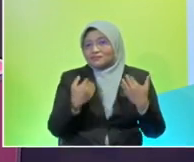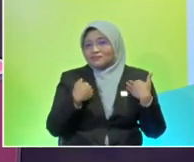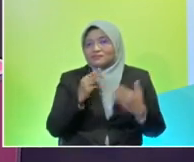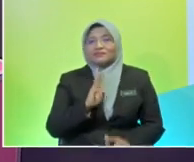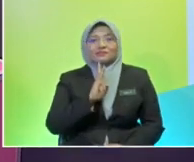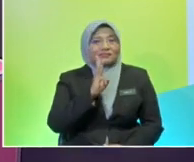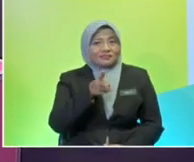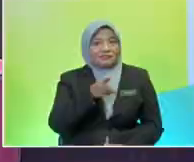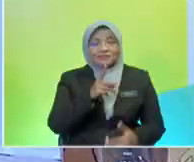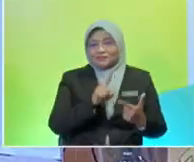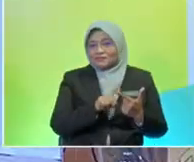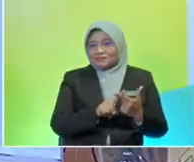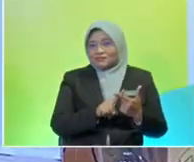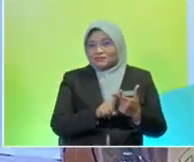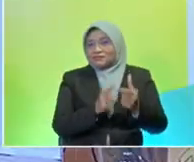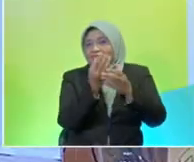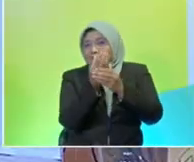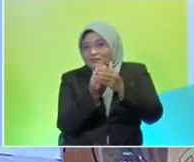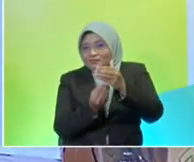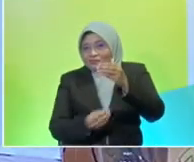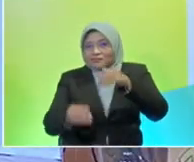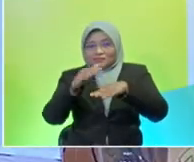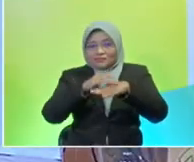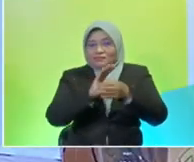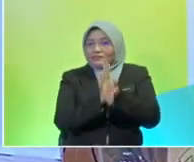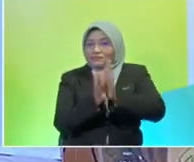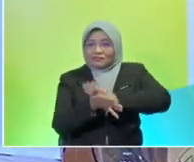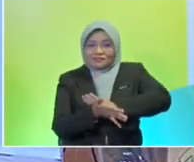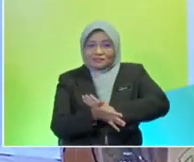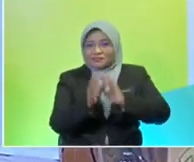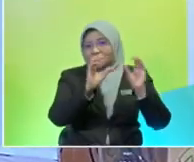diserang naik ke atas menjadi awan